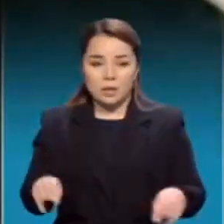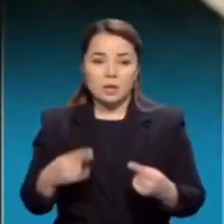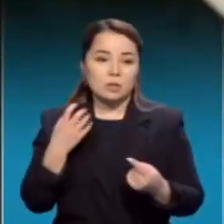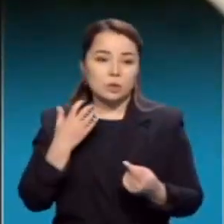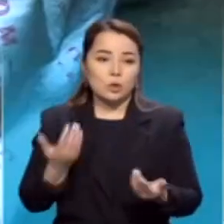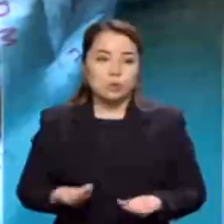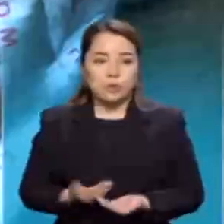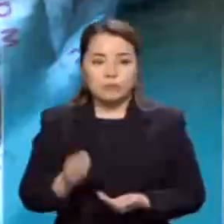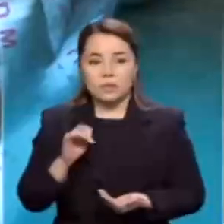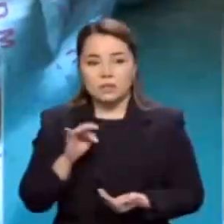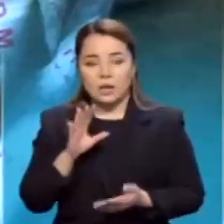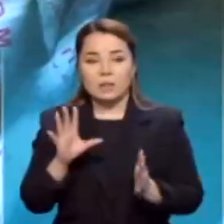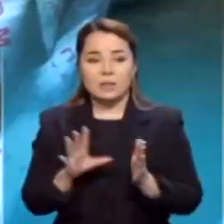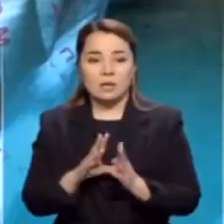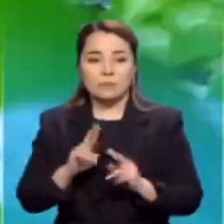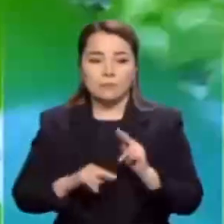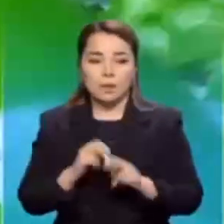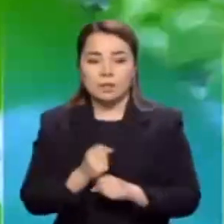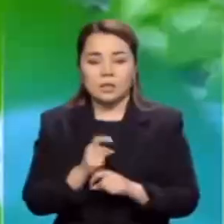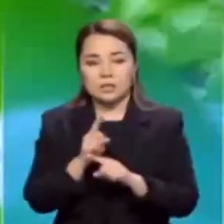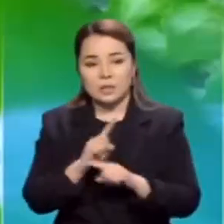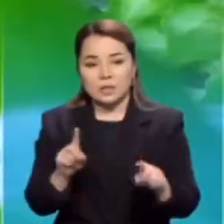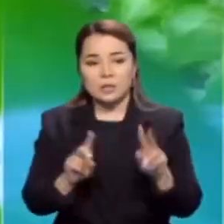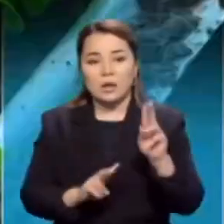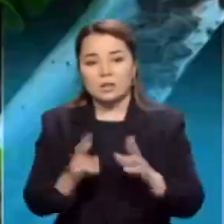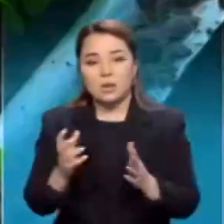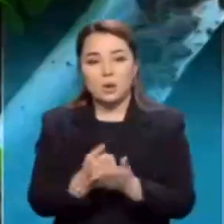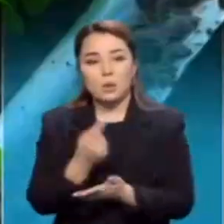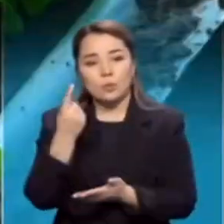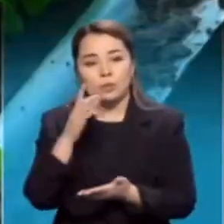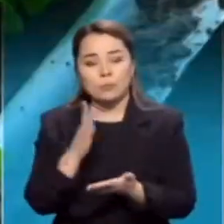Қызылордалық тұрғын физика іліміне сүйеніп, ерекше әдіс